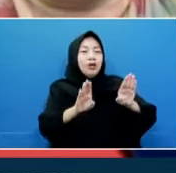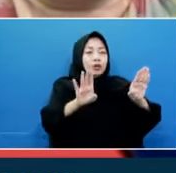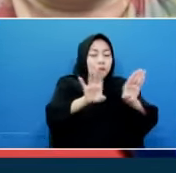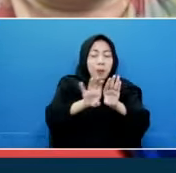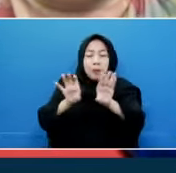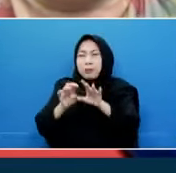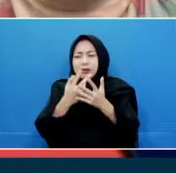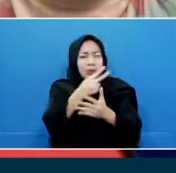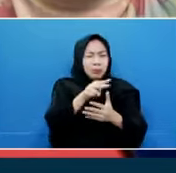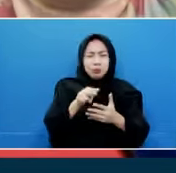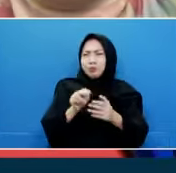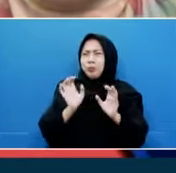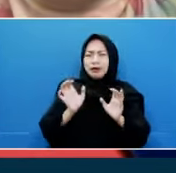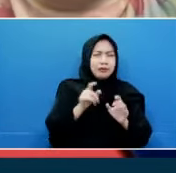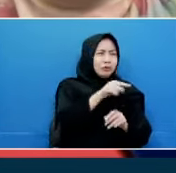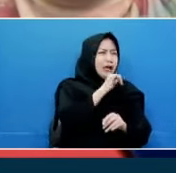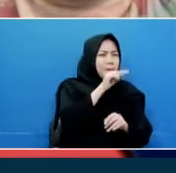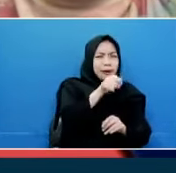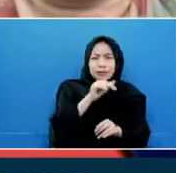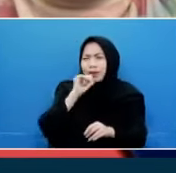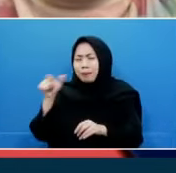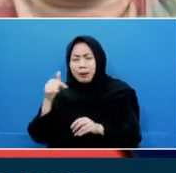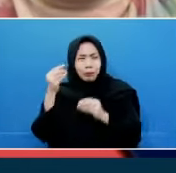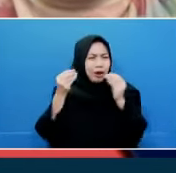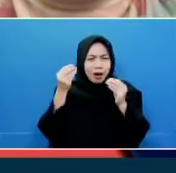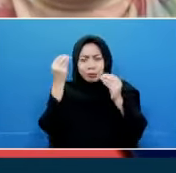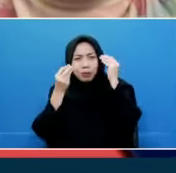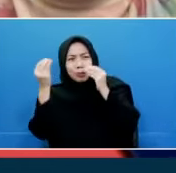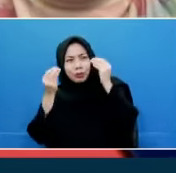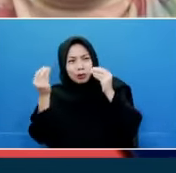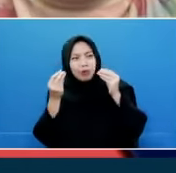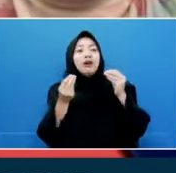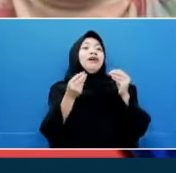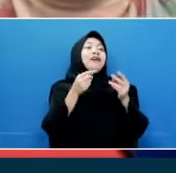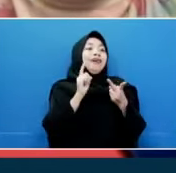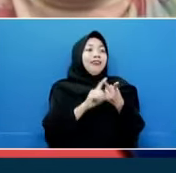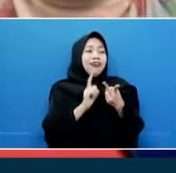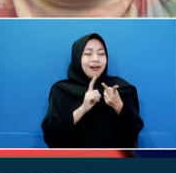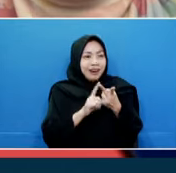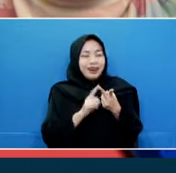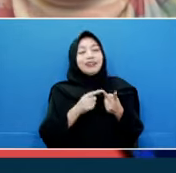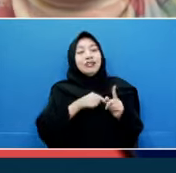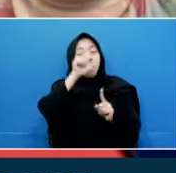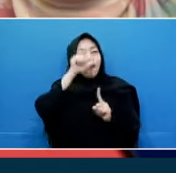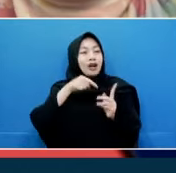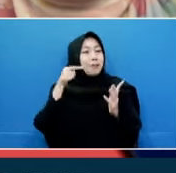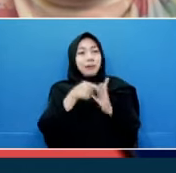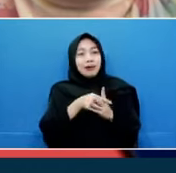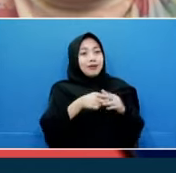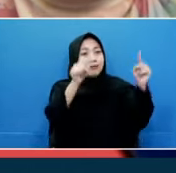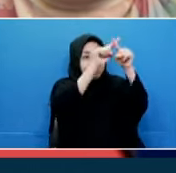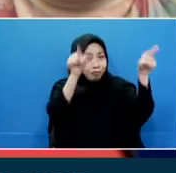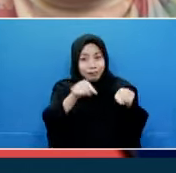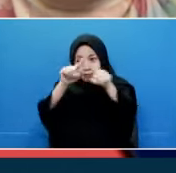justru makin membingungkan Waduh kok ada ini lagi ada ini jadi itu yang kemudian di sisi lain ee pemilih Saya kira tidak membutuhkan itu ya kalau